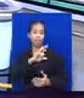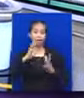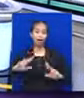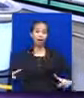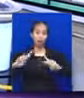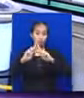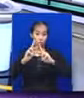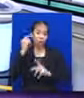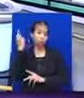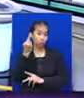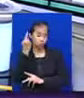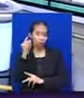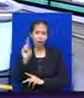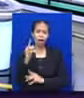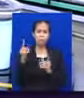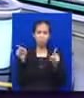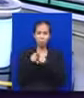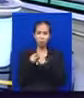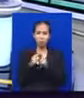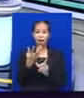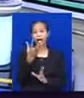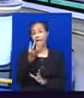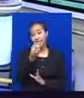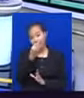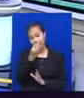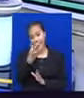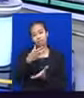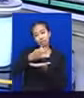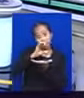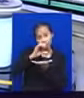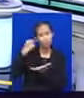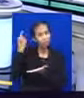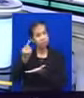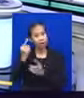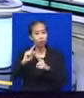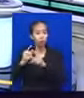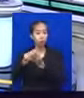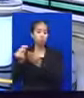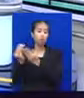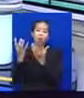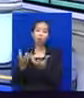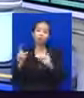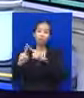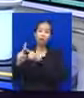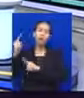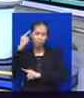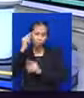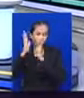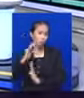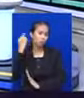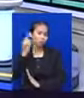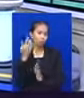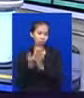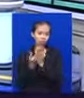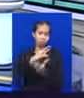มอบสิทธิพิเศษช็อปกินดื่มนะคะก็คาดว่าจะมีนักท่องเที่ยวชาวไทยค่ะออกมาใช้จ่ายการยอดประมาณสั